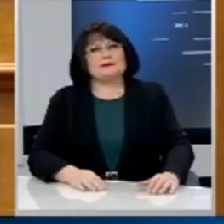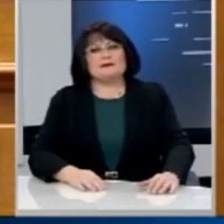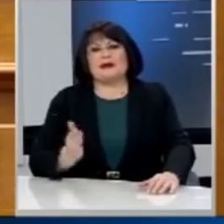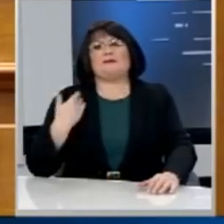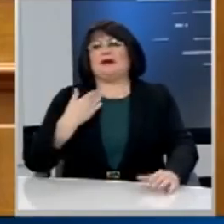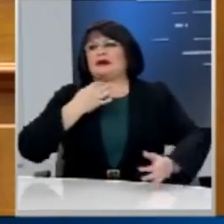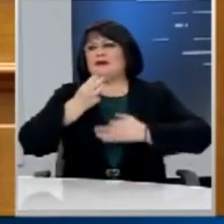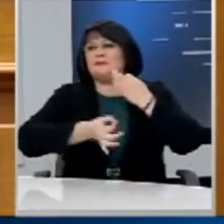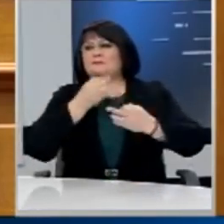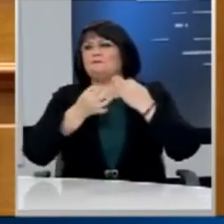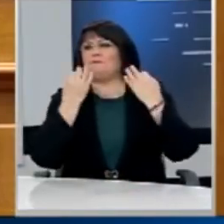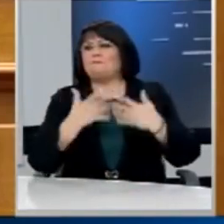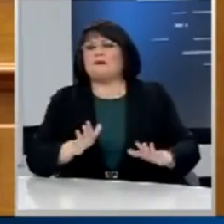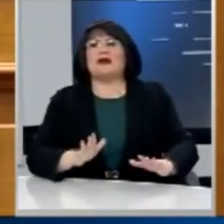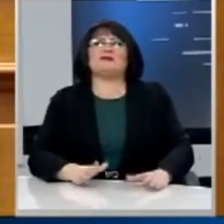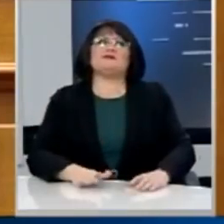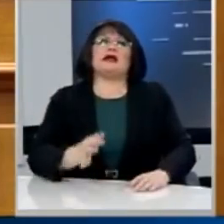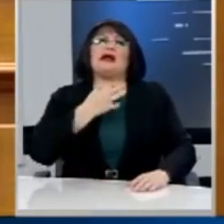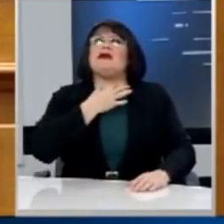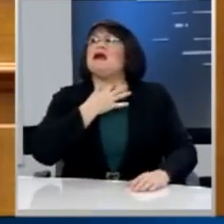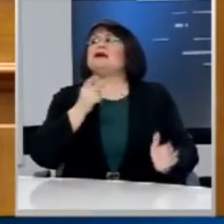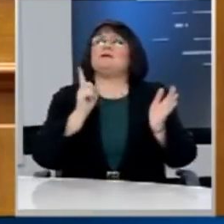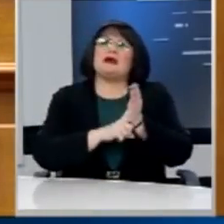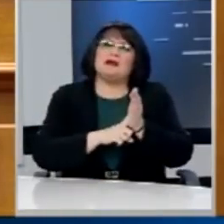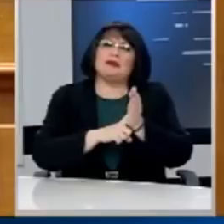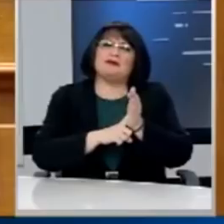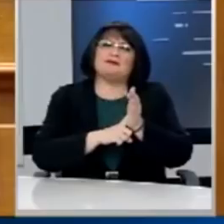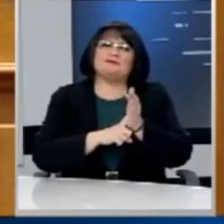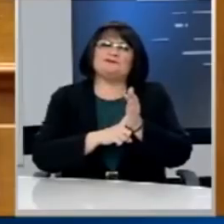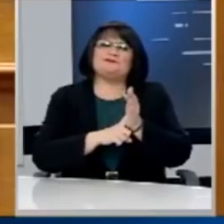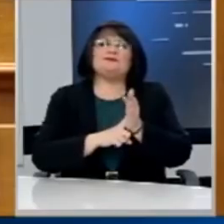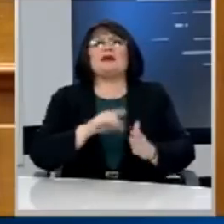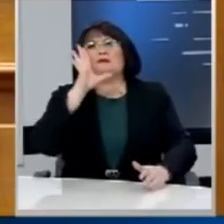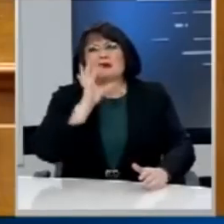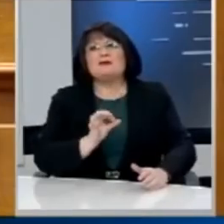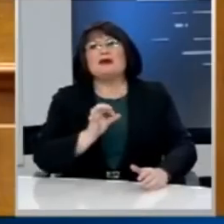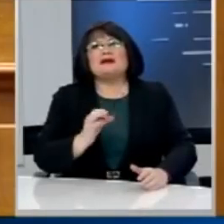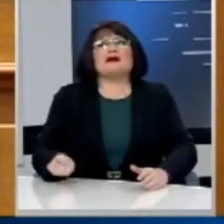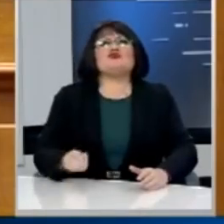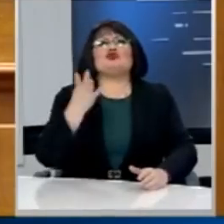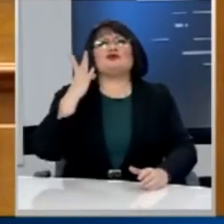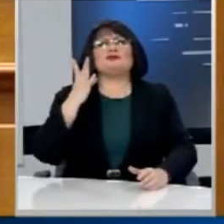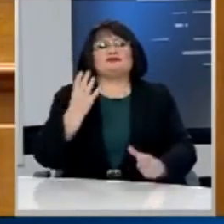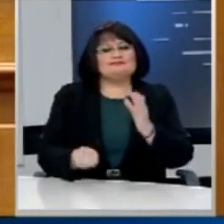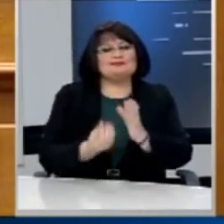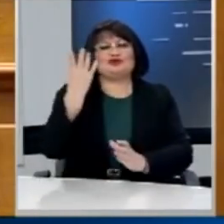μίλησα προηγουμένως για την ανάγκη μιας κυριολεκτικά ριζοσπαστικής σκέψης.